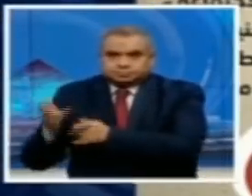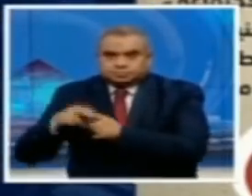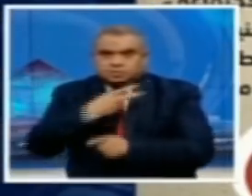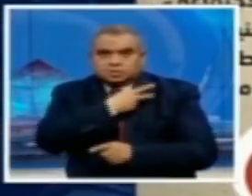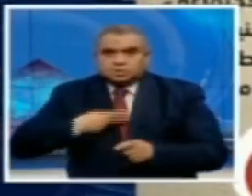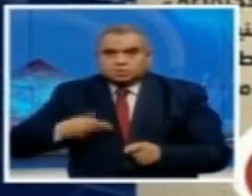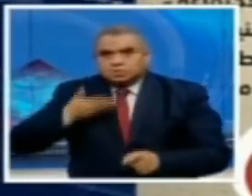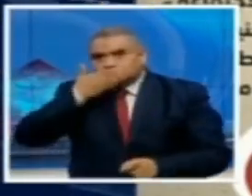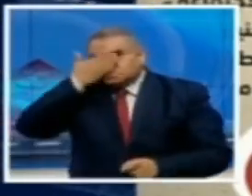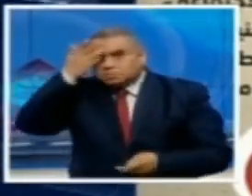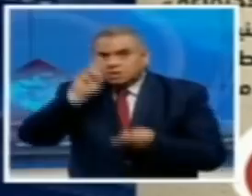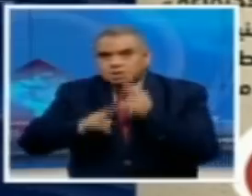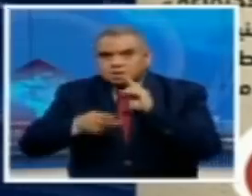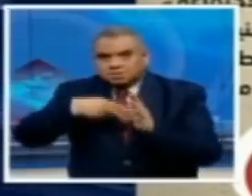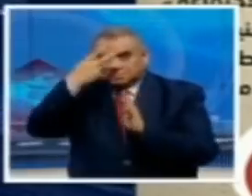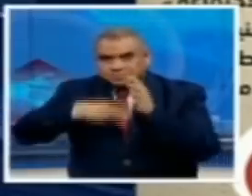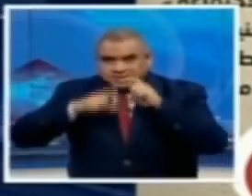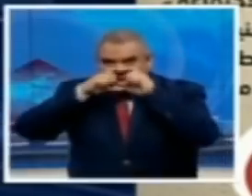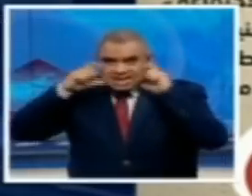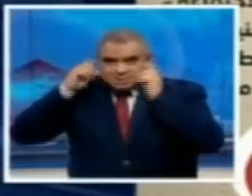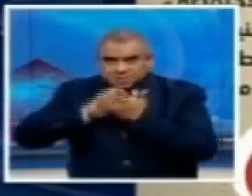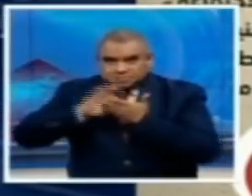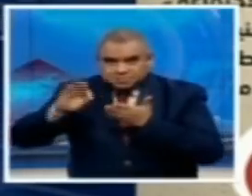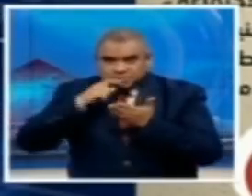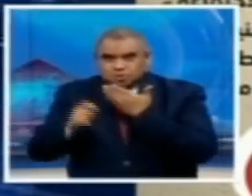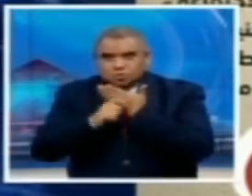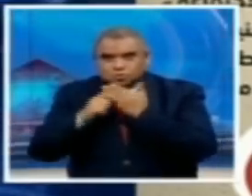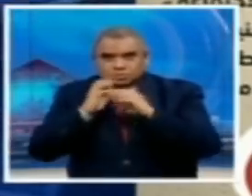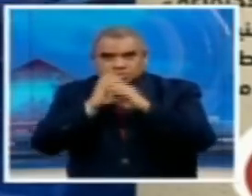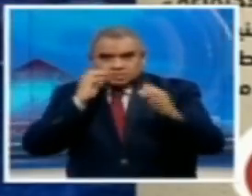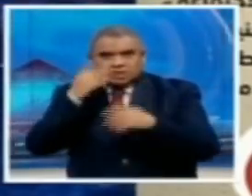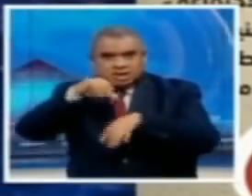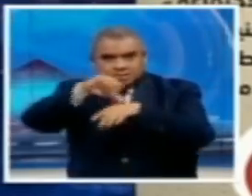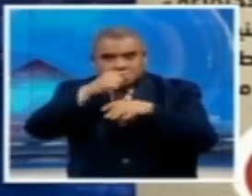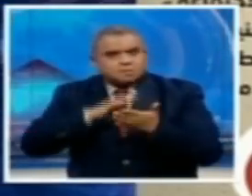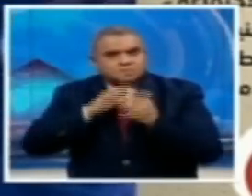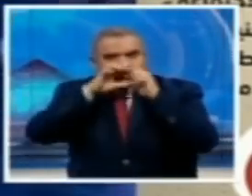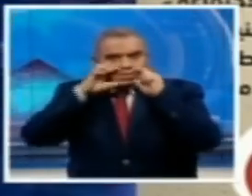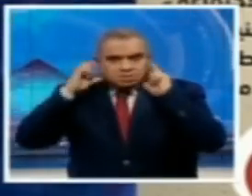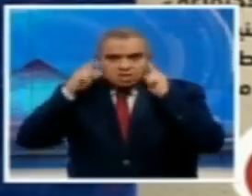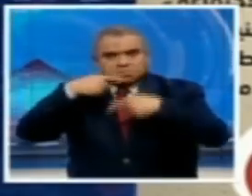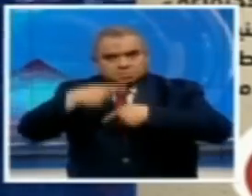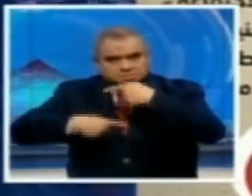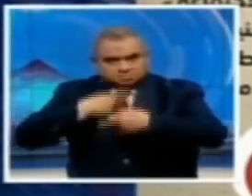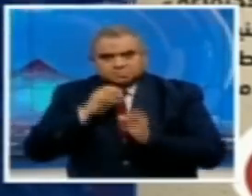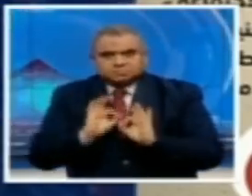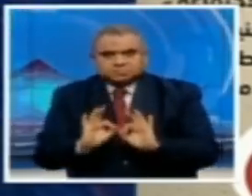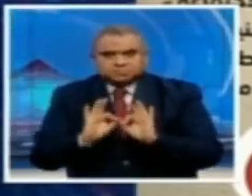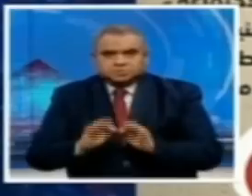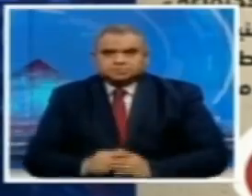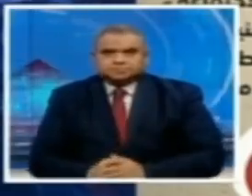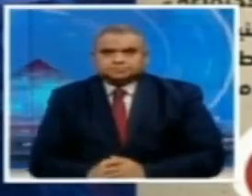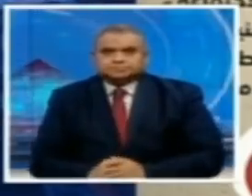والحكومة تنفي صدور قرار بإلغاء ارتداء الكمامة بالمواصلات العامة والأماكن المغلقة.